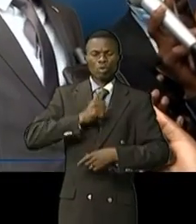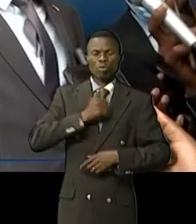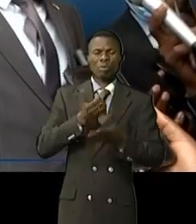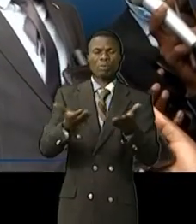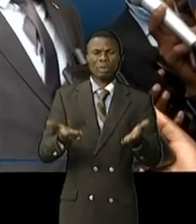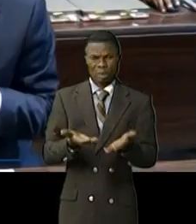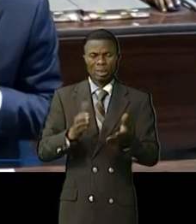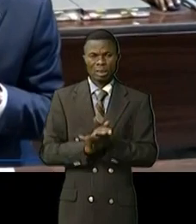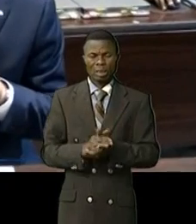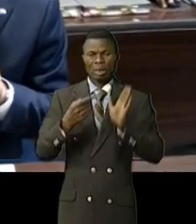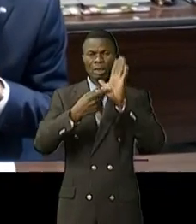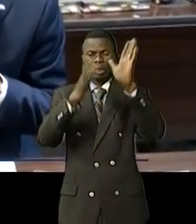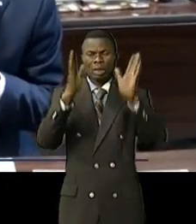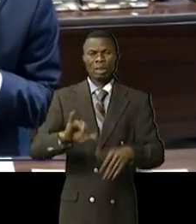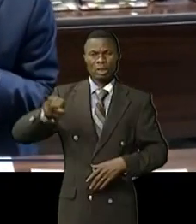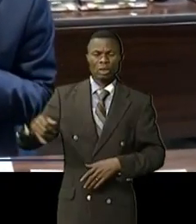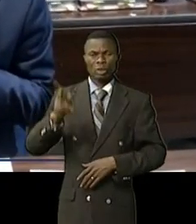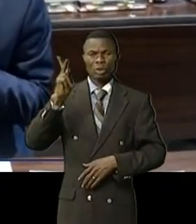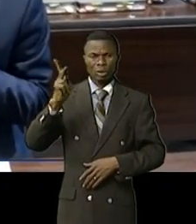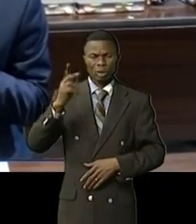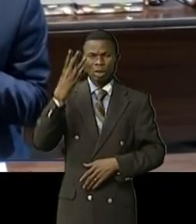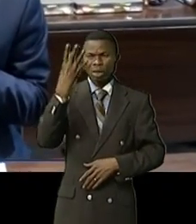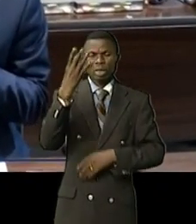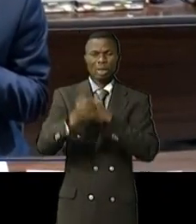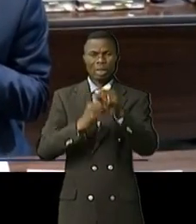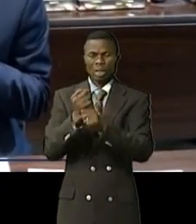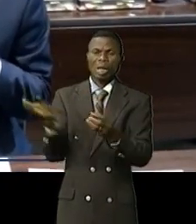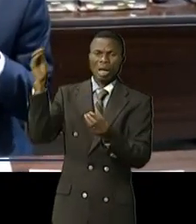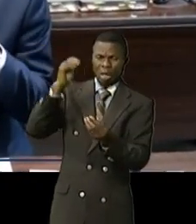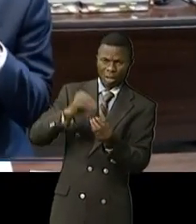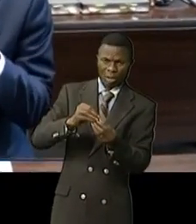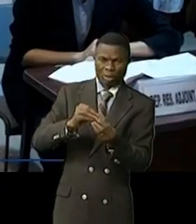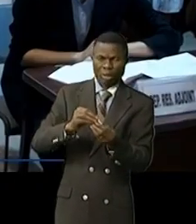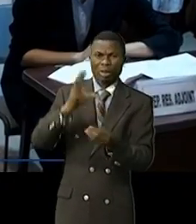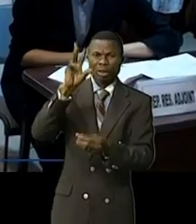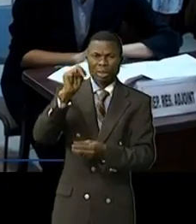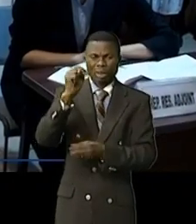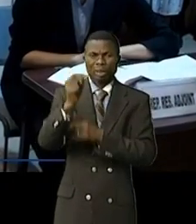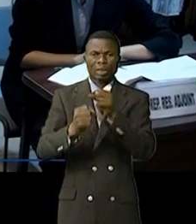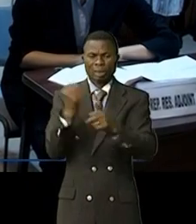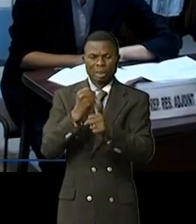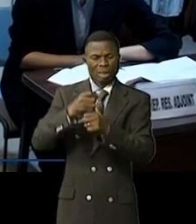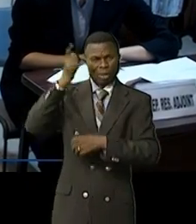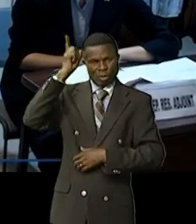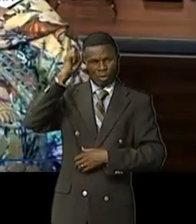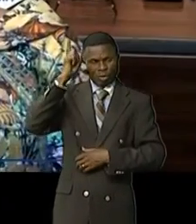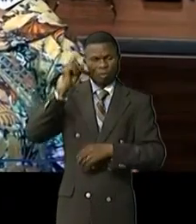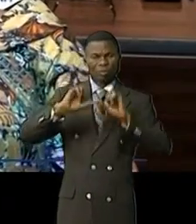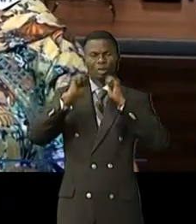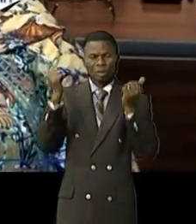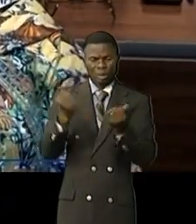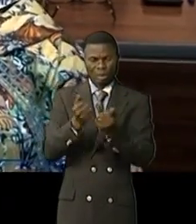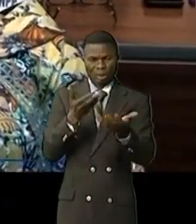formateurs. Pour le représentant de la JICA, 4 ans de plus s'ajoutent sur le 30 ans de coopération qui lie cette agence à